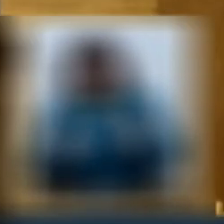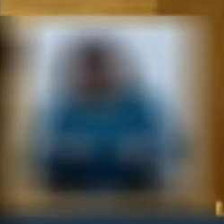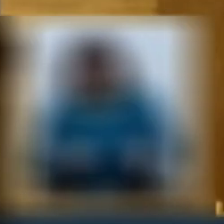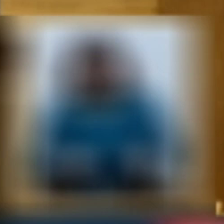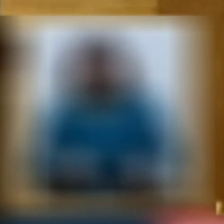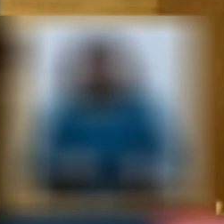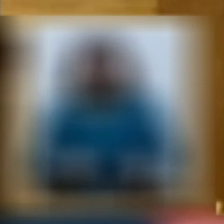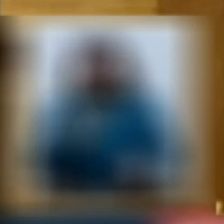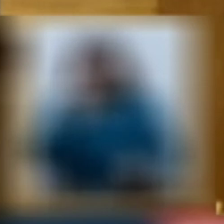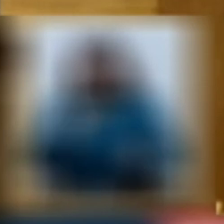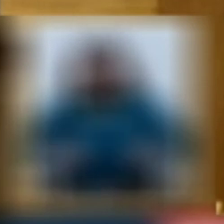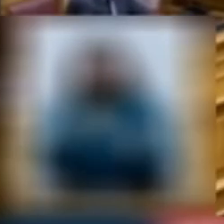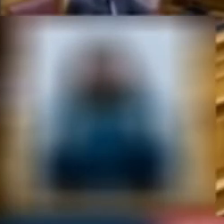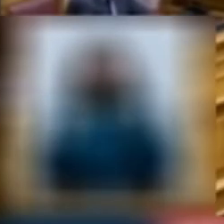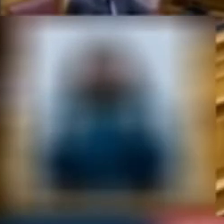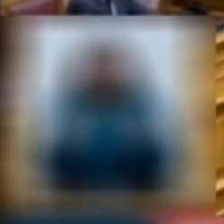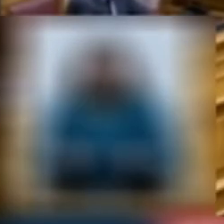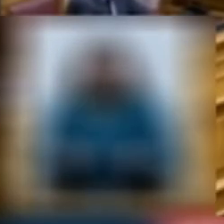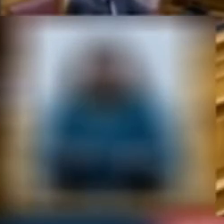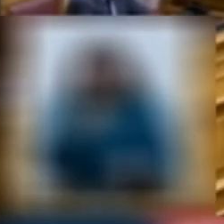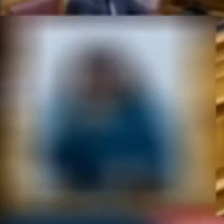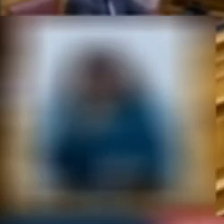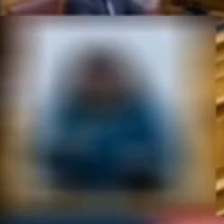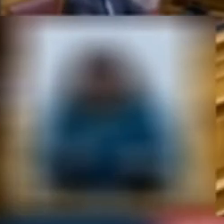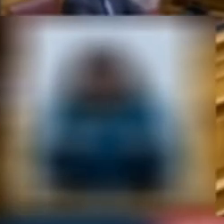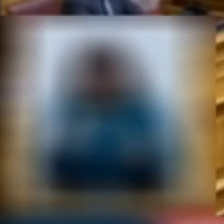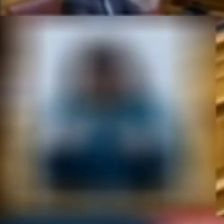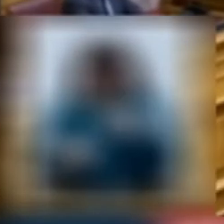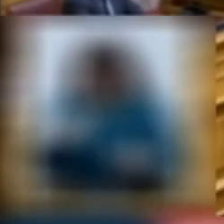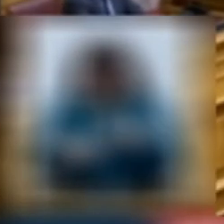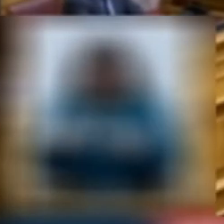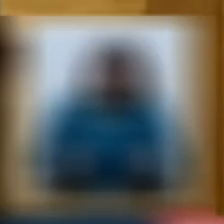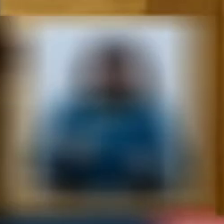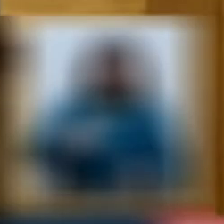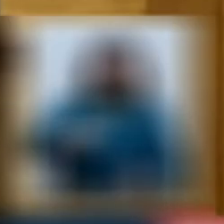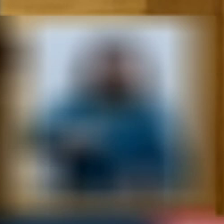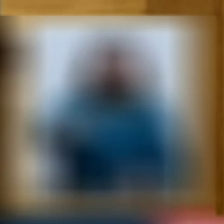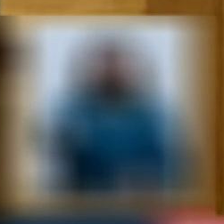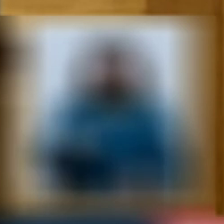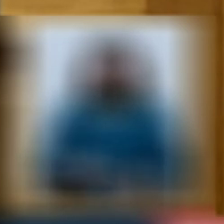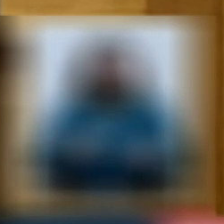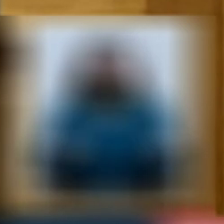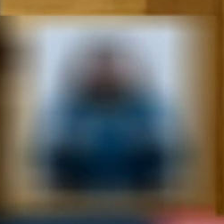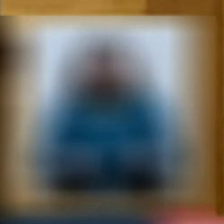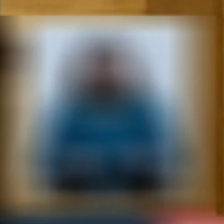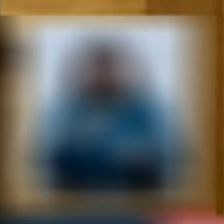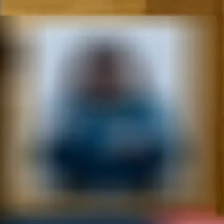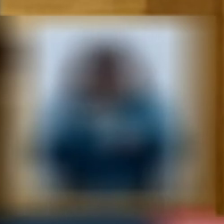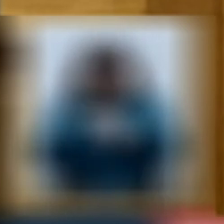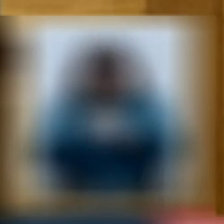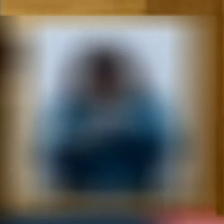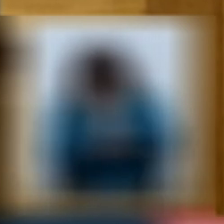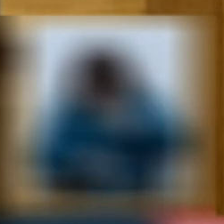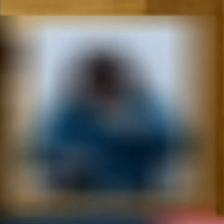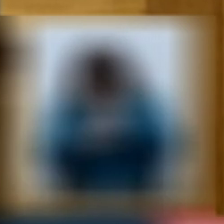οι κινητοποιήσεις και όλα να έχουν γίνει καλά. Η αγωνία τους μετατρέπεται σήμερα σε οργή και είναι μια δίκαιη οργή. Οι αγρότες που μας ακούνε από τα